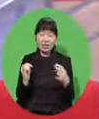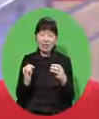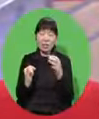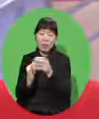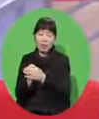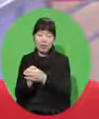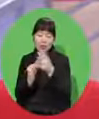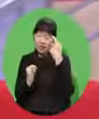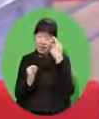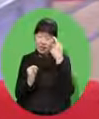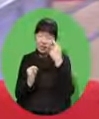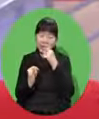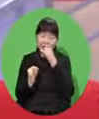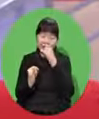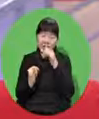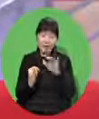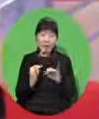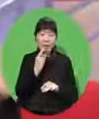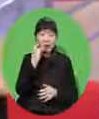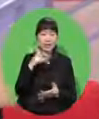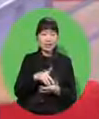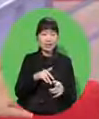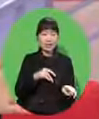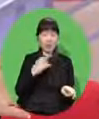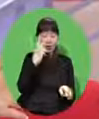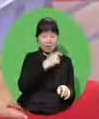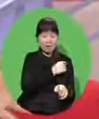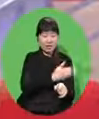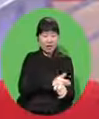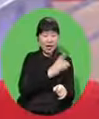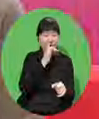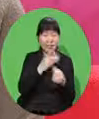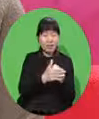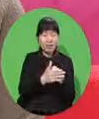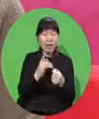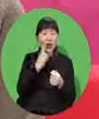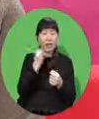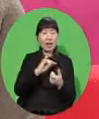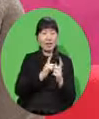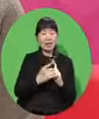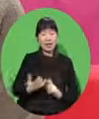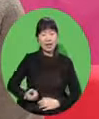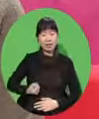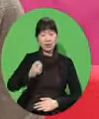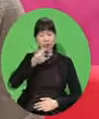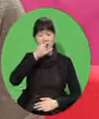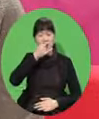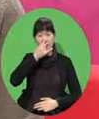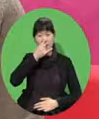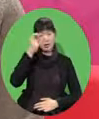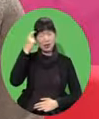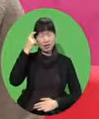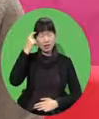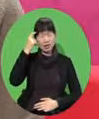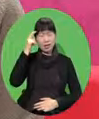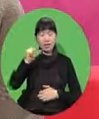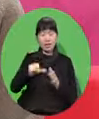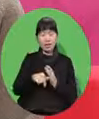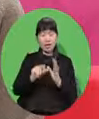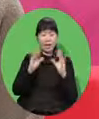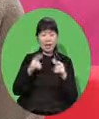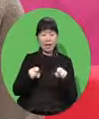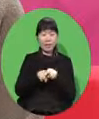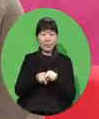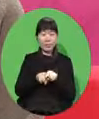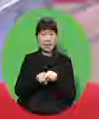맡겨둔 거다라고 생각을 하시는데 엄마는 네가 관리할 능력이 안 되니까 엄마가 대신 가지고 있는 거야라고 생각을 하실 수가 있거든요. 이때는